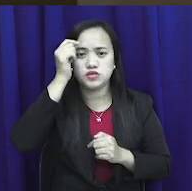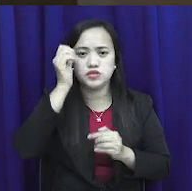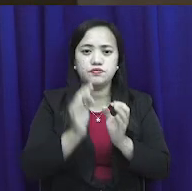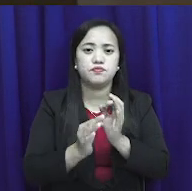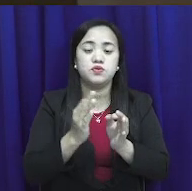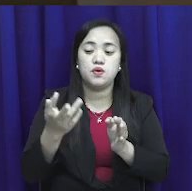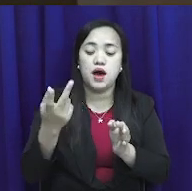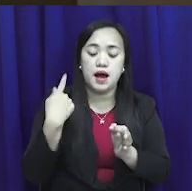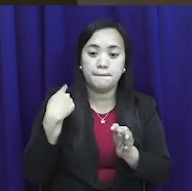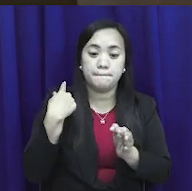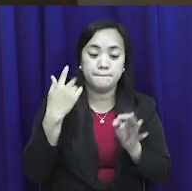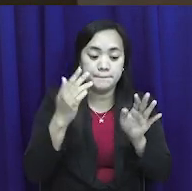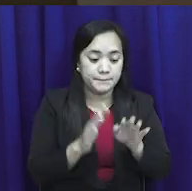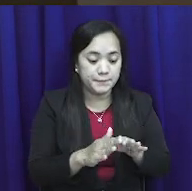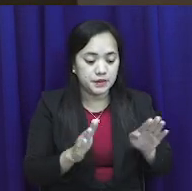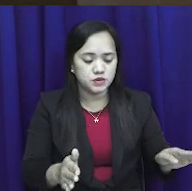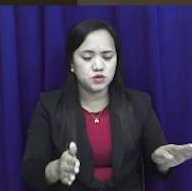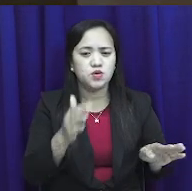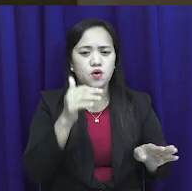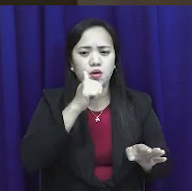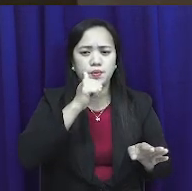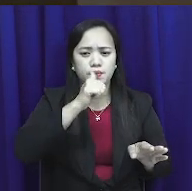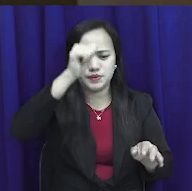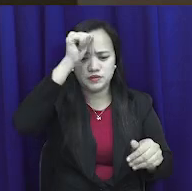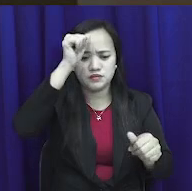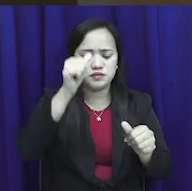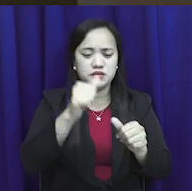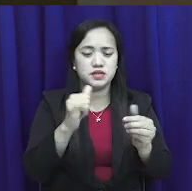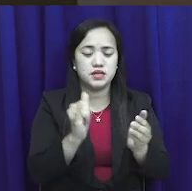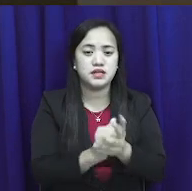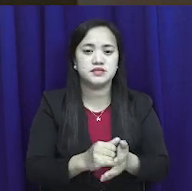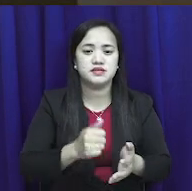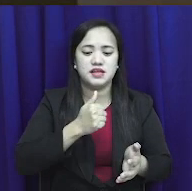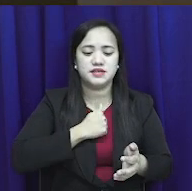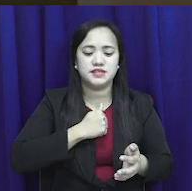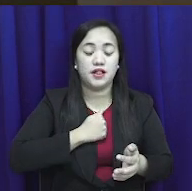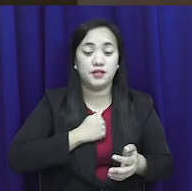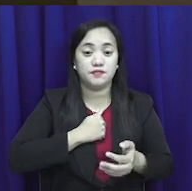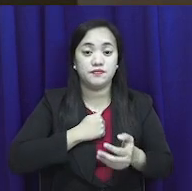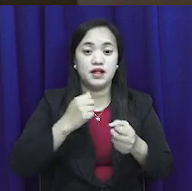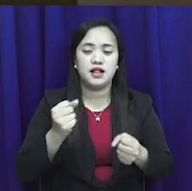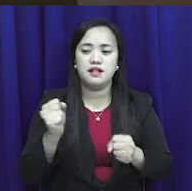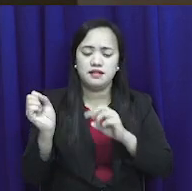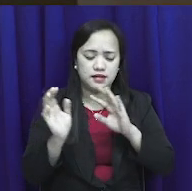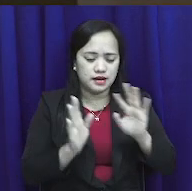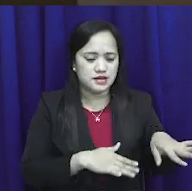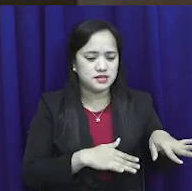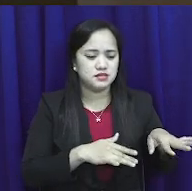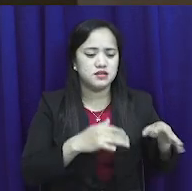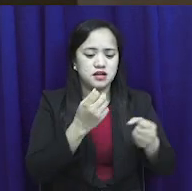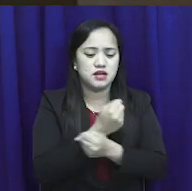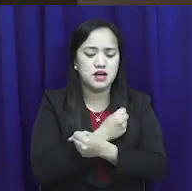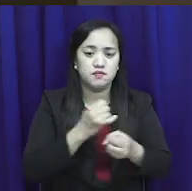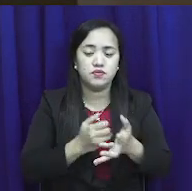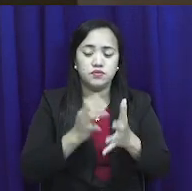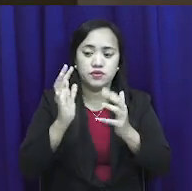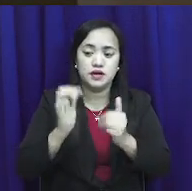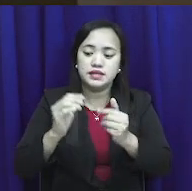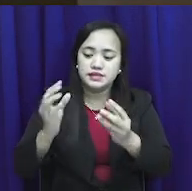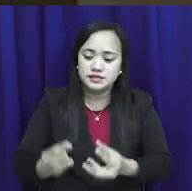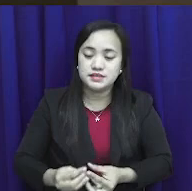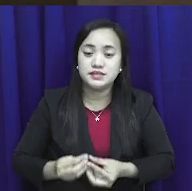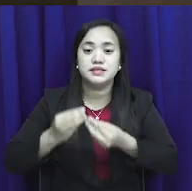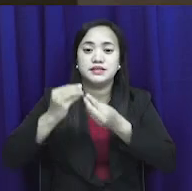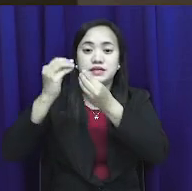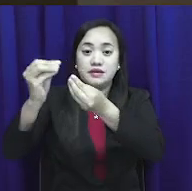doon mo ma-realize yung Selfless Love talaga Amen kaya mo paang magbigay ng buhay